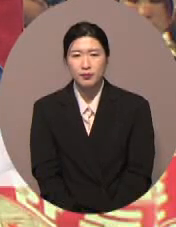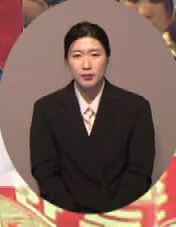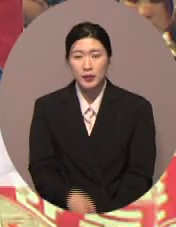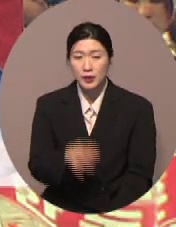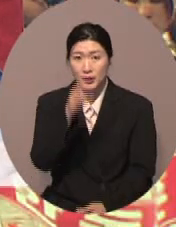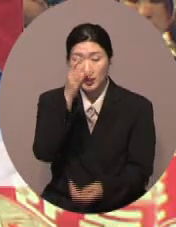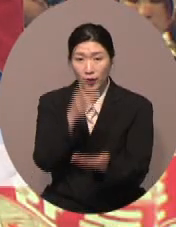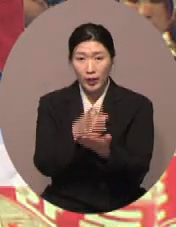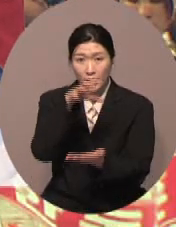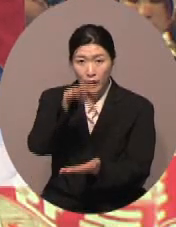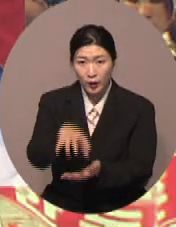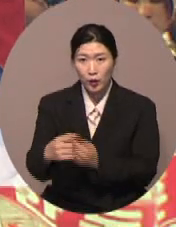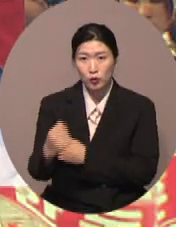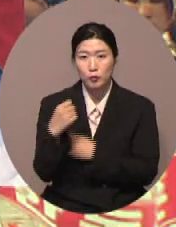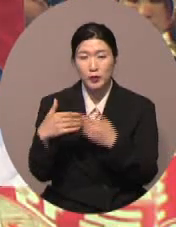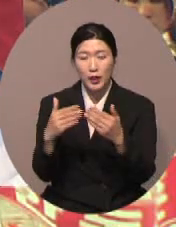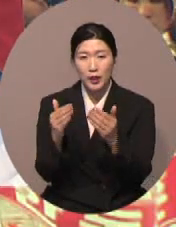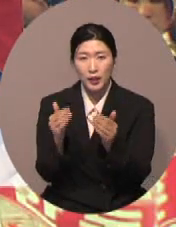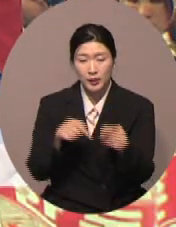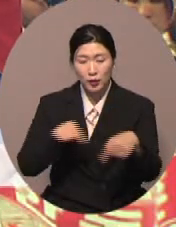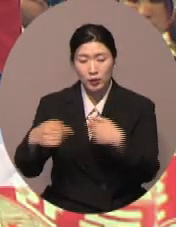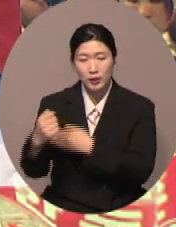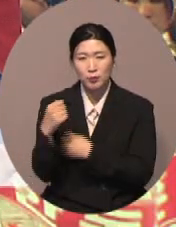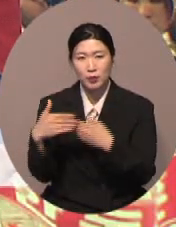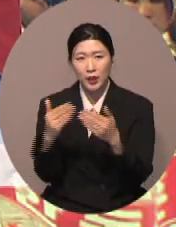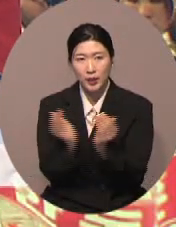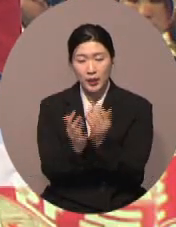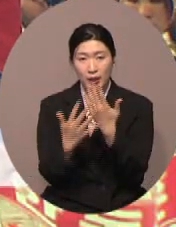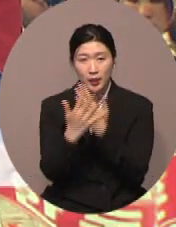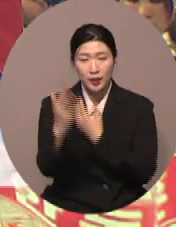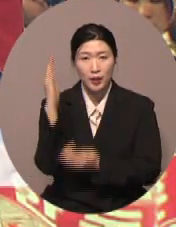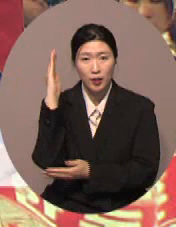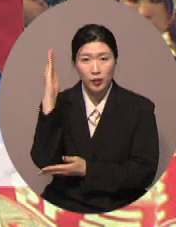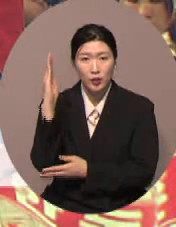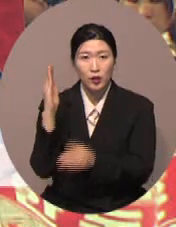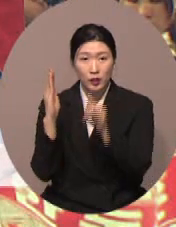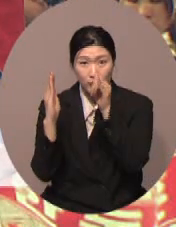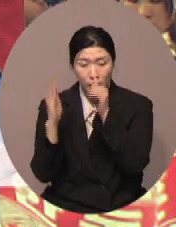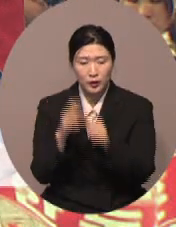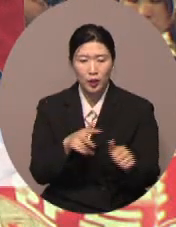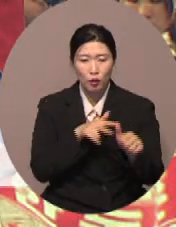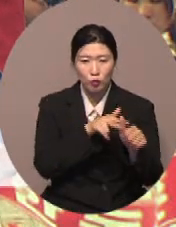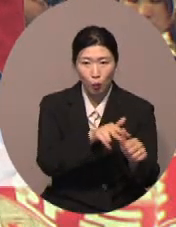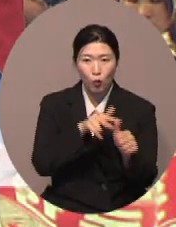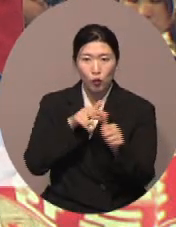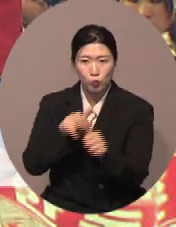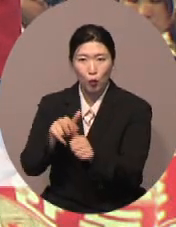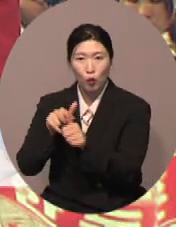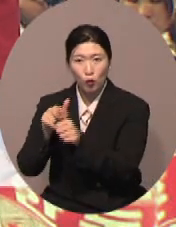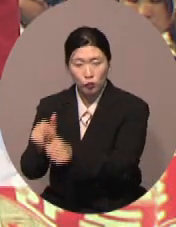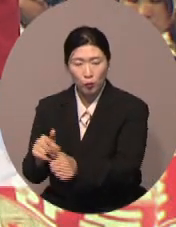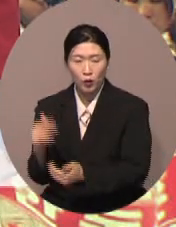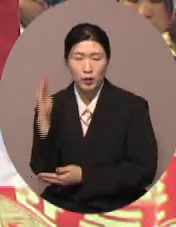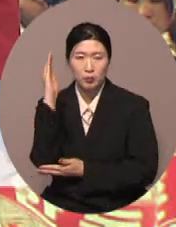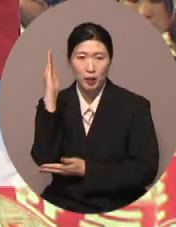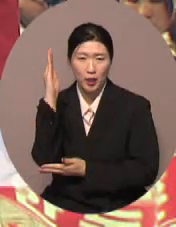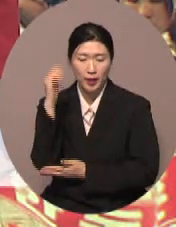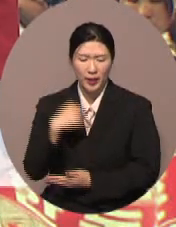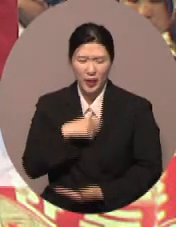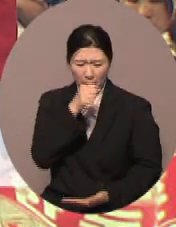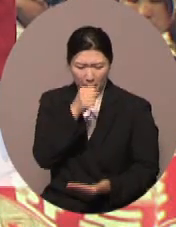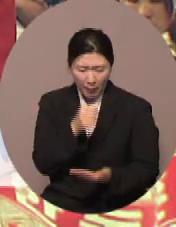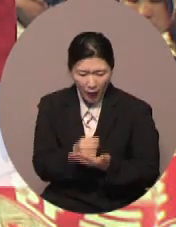천안에서 열린 국민의힘 전당대회, 충청권 합동연설회에서 후보마다 지역과의 인연을 내세우며